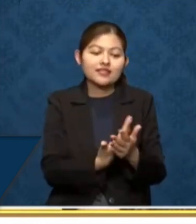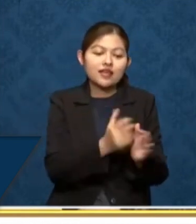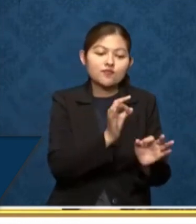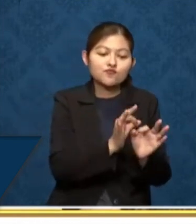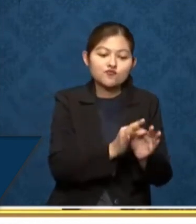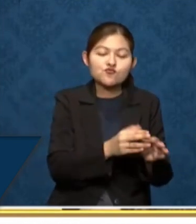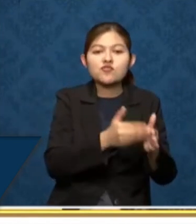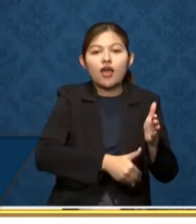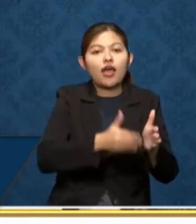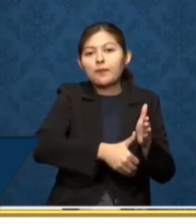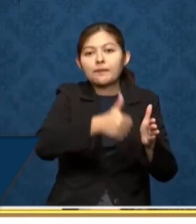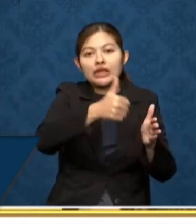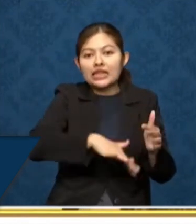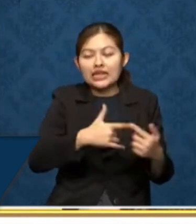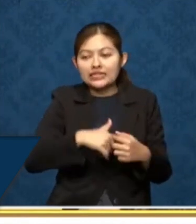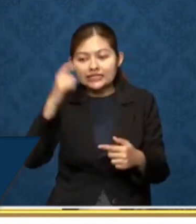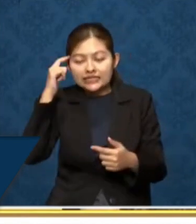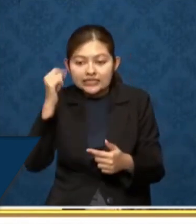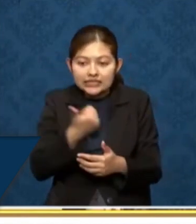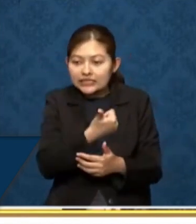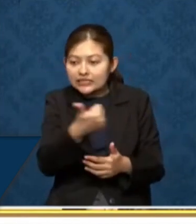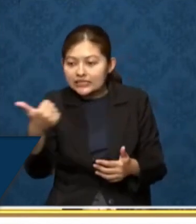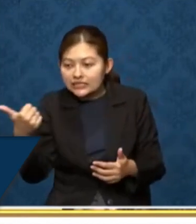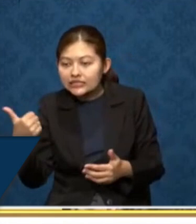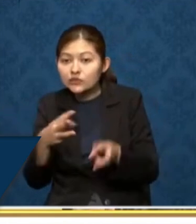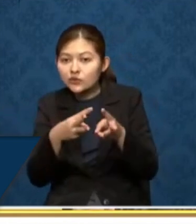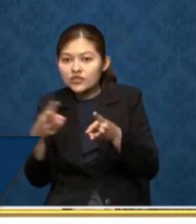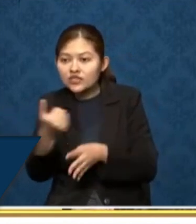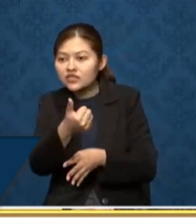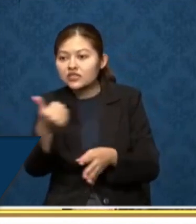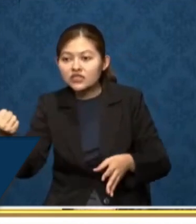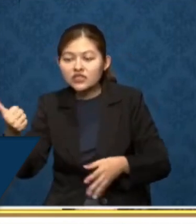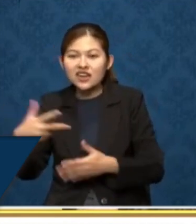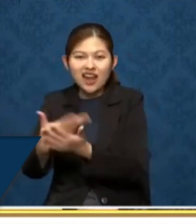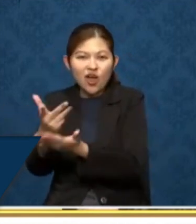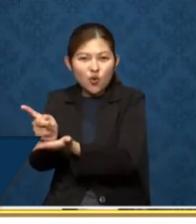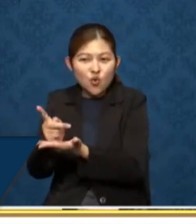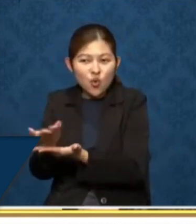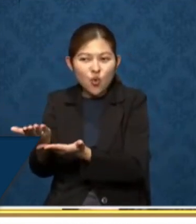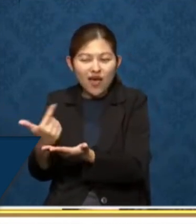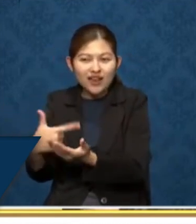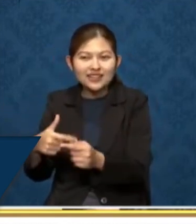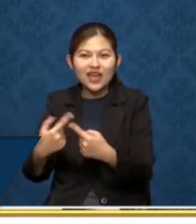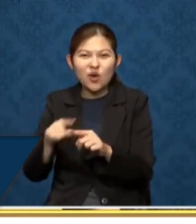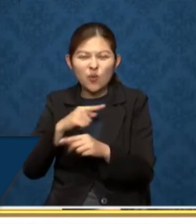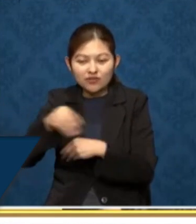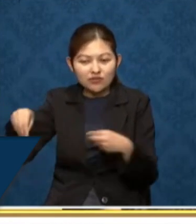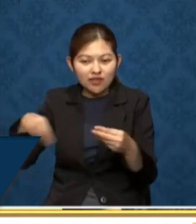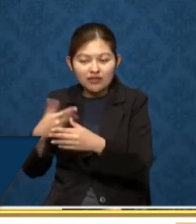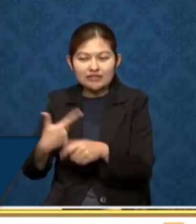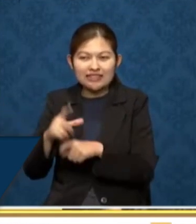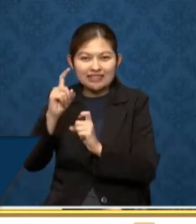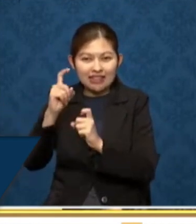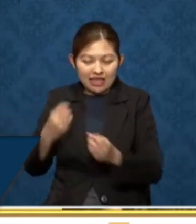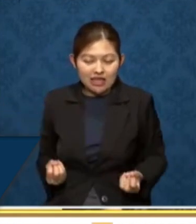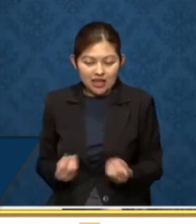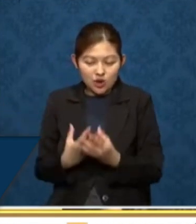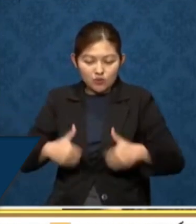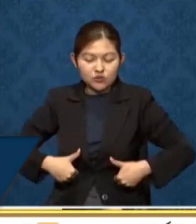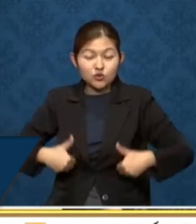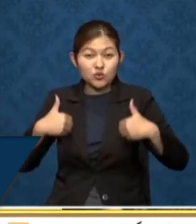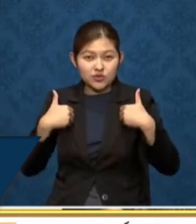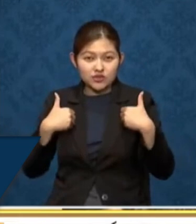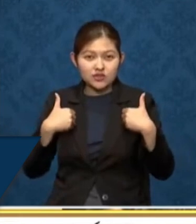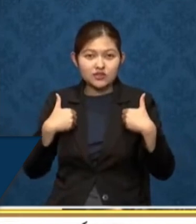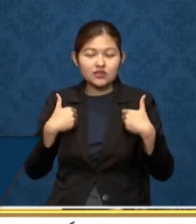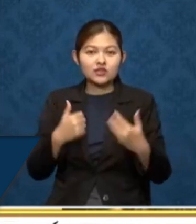กฎหมายได้ก็เลยเลือกทางเลือกอื่นนะคะที่จะเข้าถึงแหล่งเงินกู้ได้ไวแต่ต้องแลกมาด้วยความอันตรายที่เสี่ยงถึงชีวิ